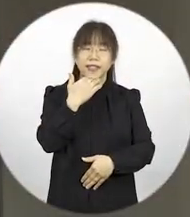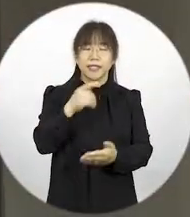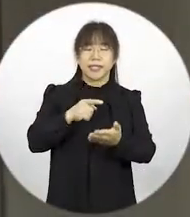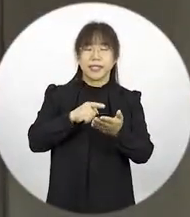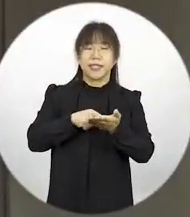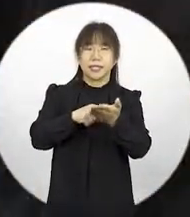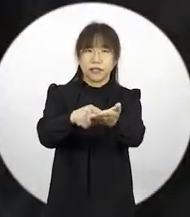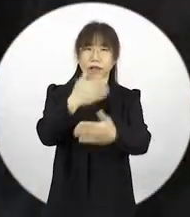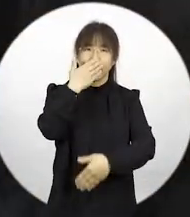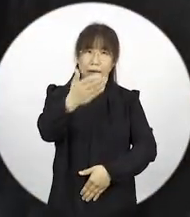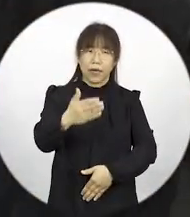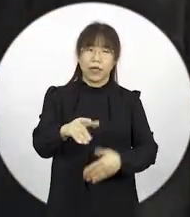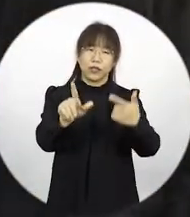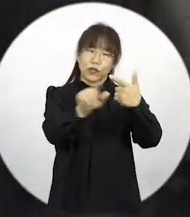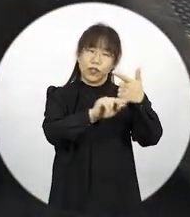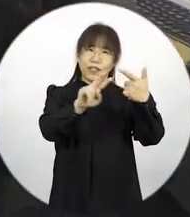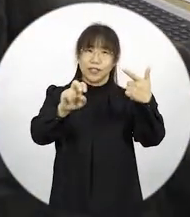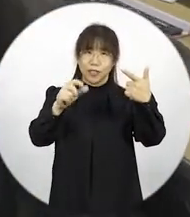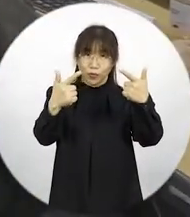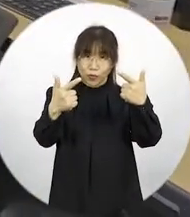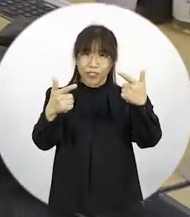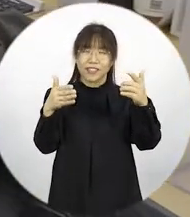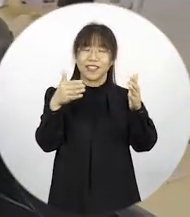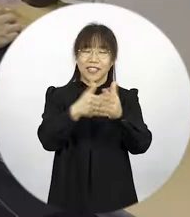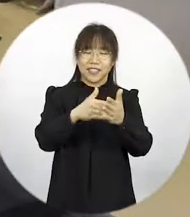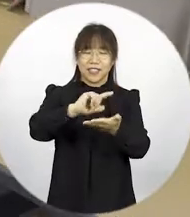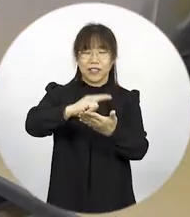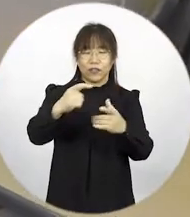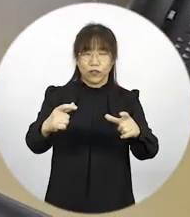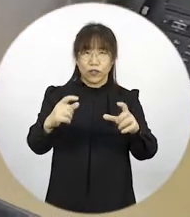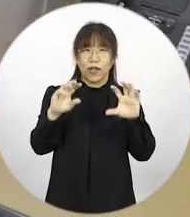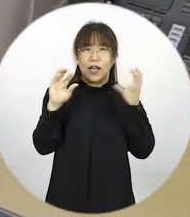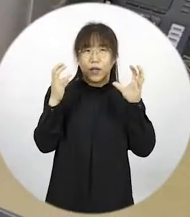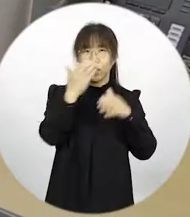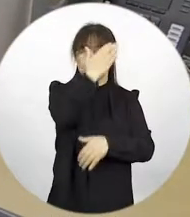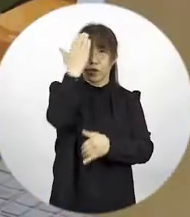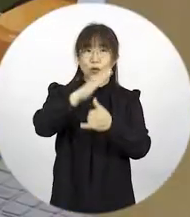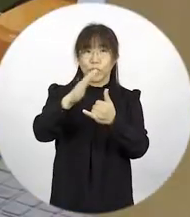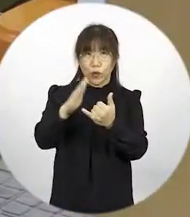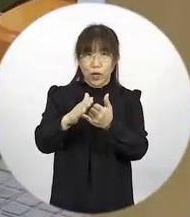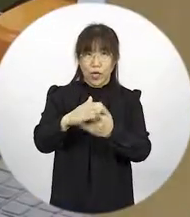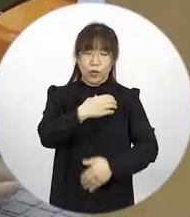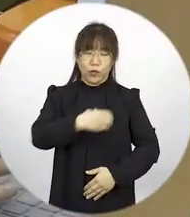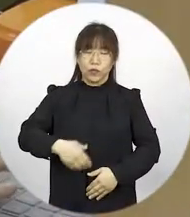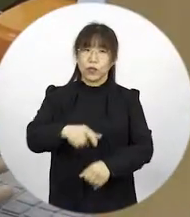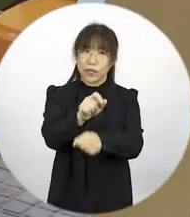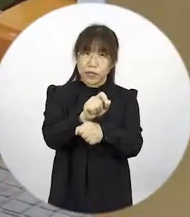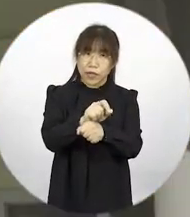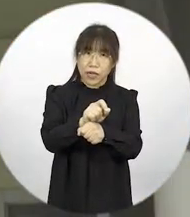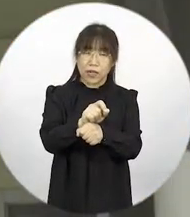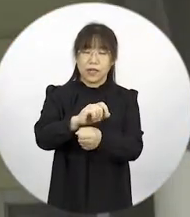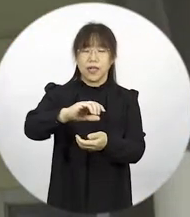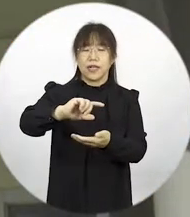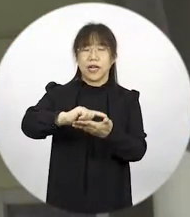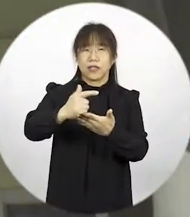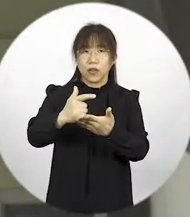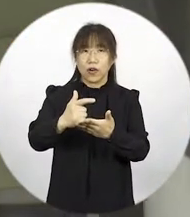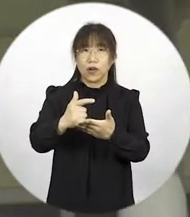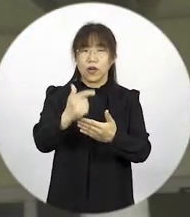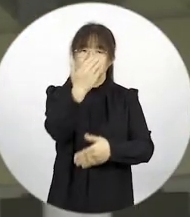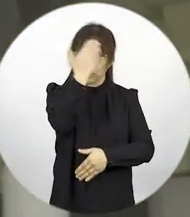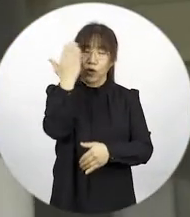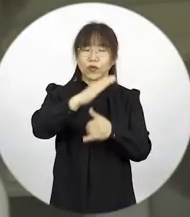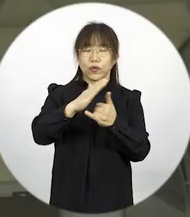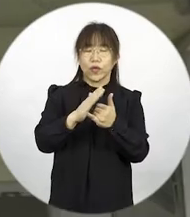신청 가능하며 6월 26일까지 강서구청 아동청소년과 동주민센터,